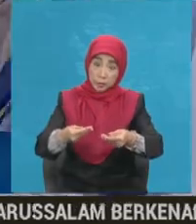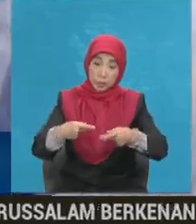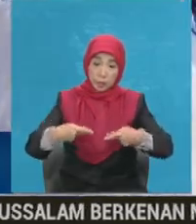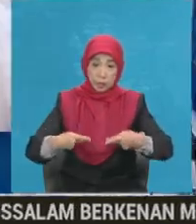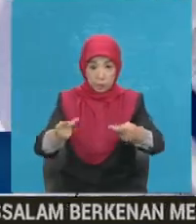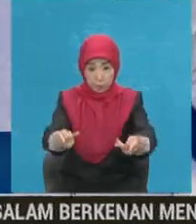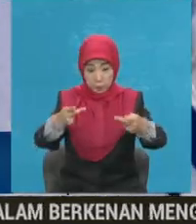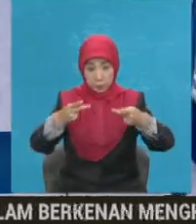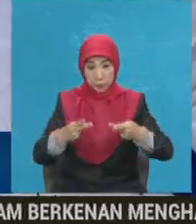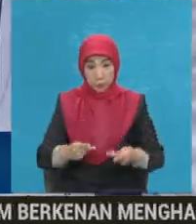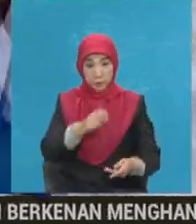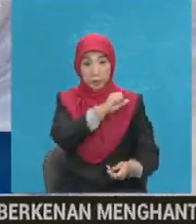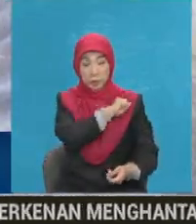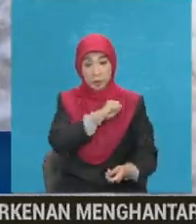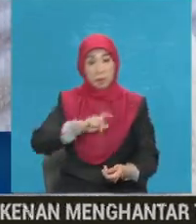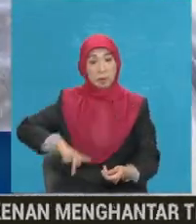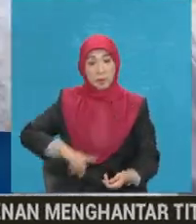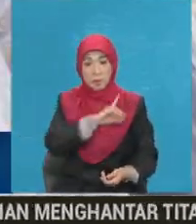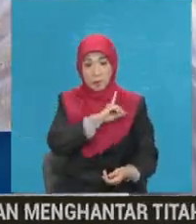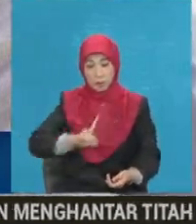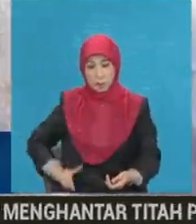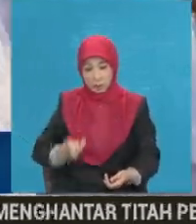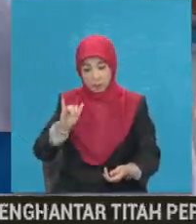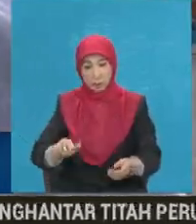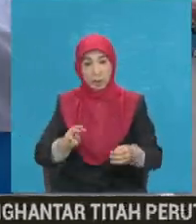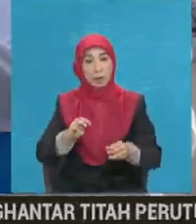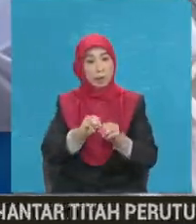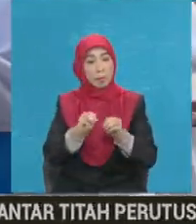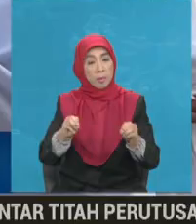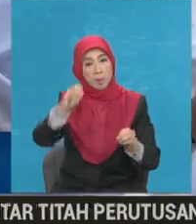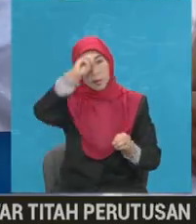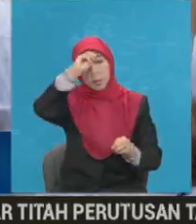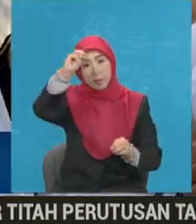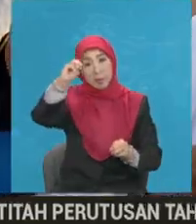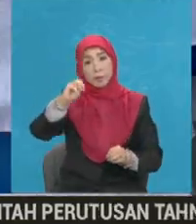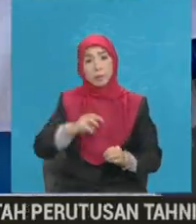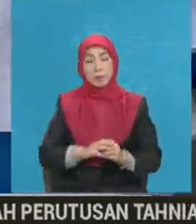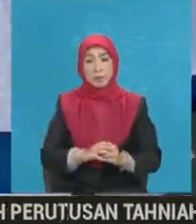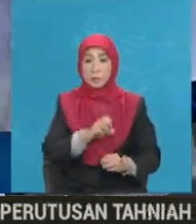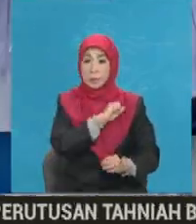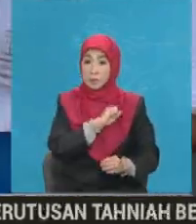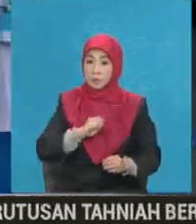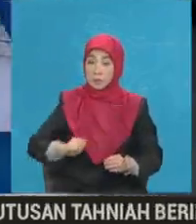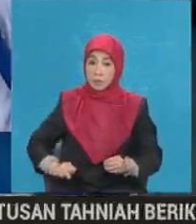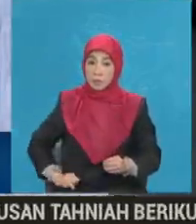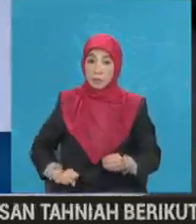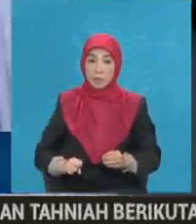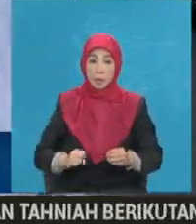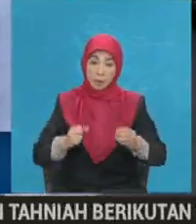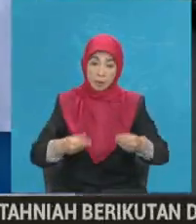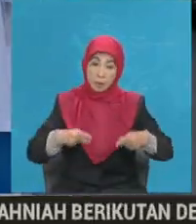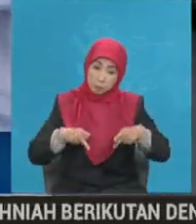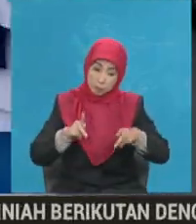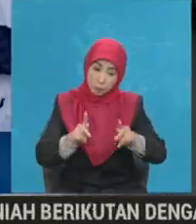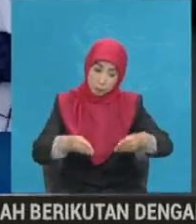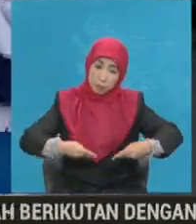kebawah duli Yang Maha Mulia Paduka seri Baginda Sultan dan yang di-pertuan negara Brunei Darussalam kesempatan ini memberi peluang kepada